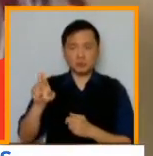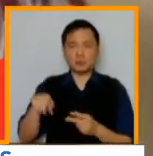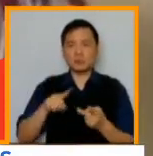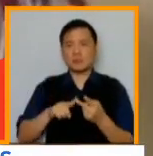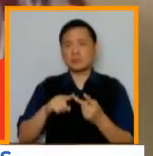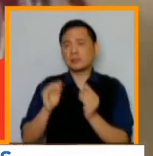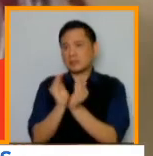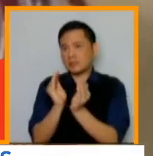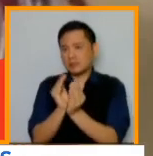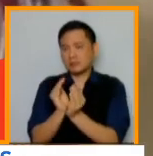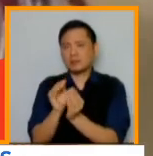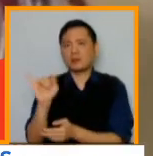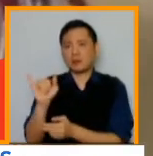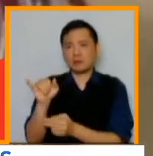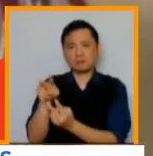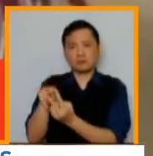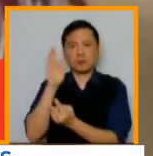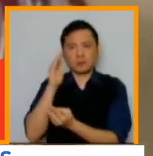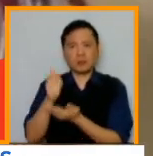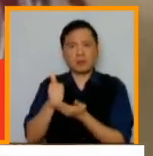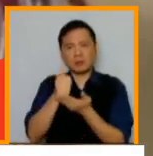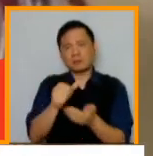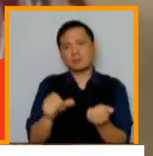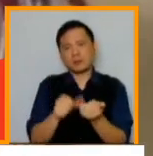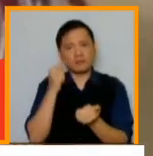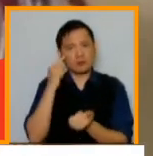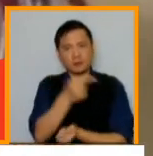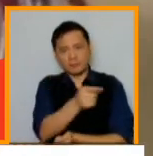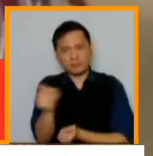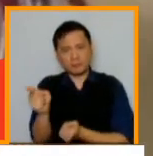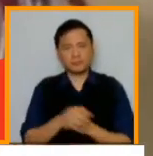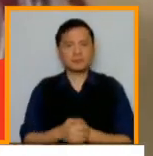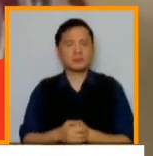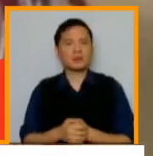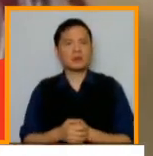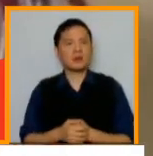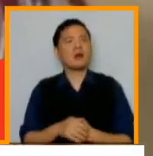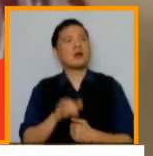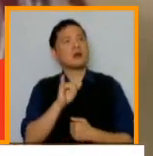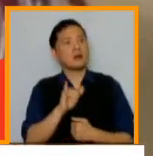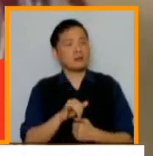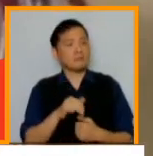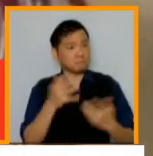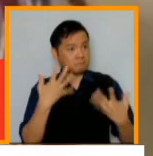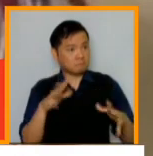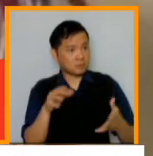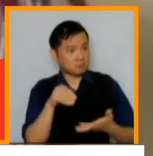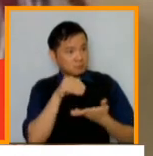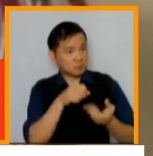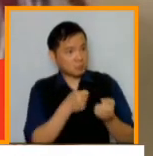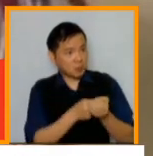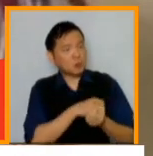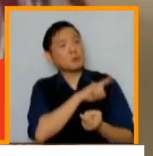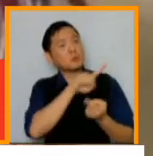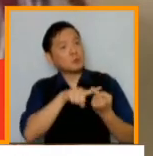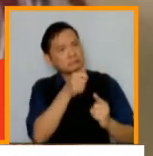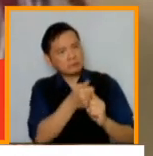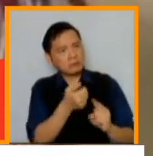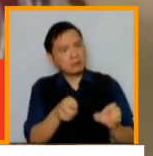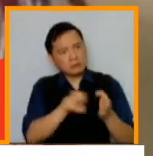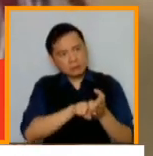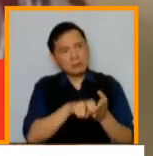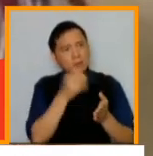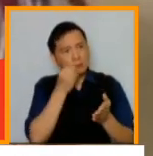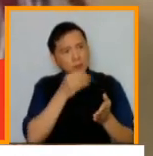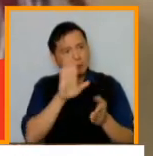ng mga assistance sa kanila. So hanggang sa sila ay makabiyahin na uli at makauwi sa kanilang mga lugar?